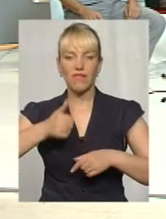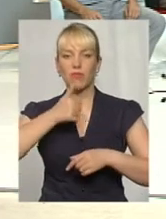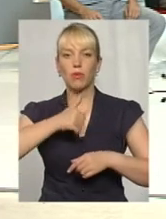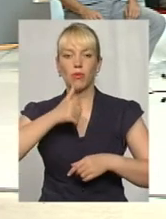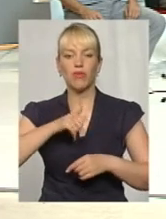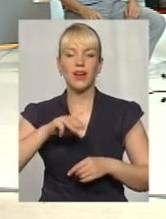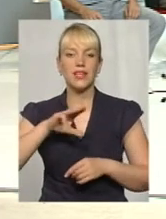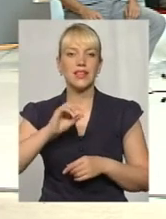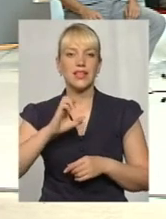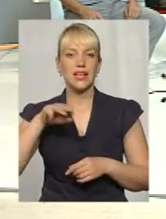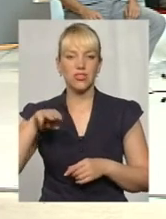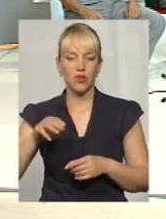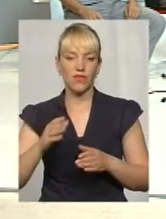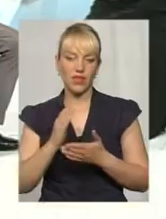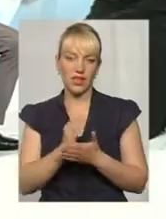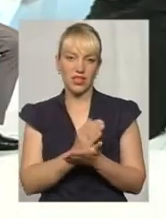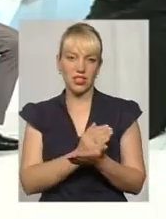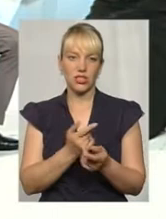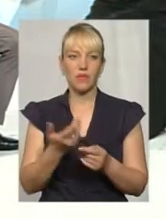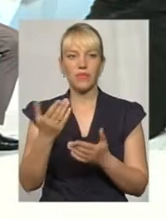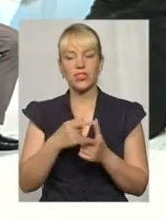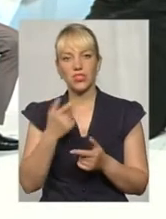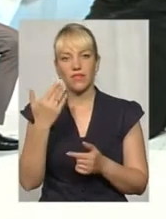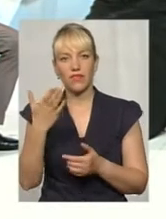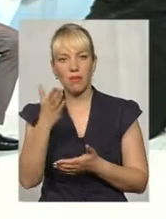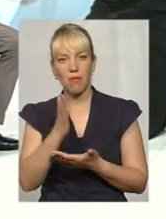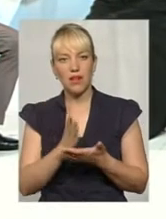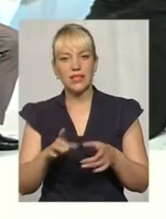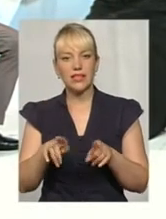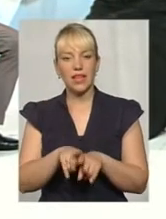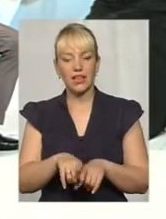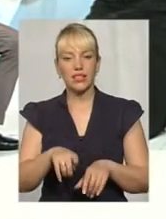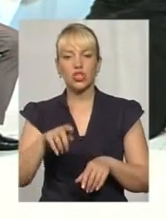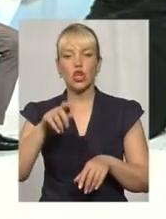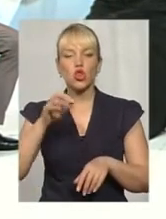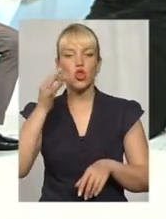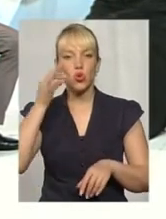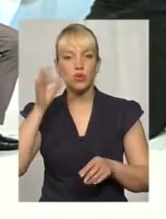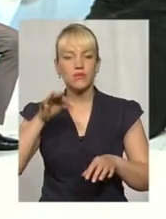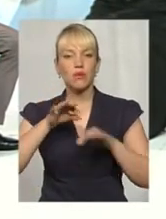ви досвід безпосередньо Вінницький регіональний центр оцінювання якості освіти проводити